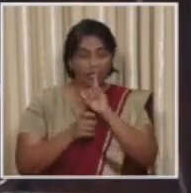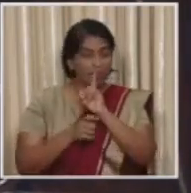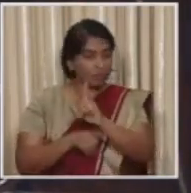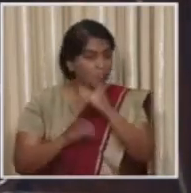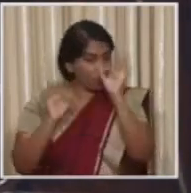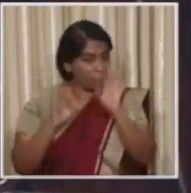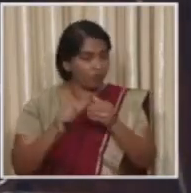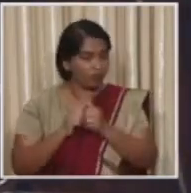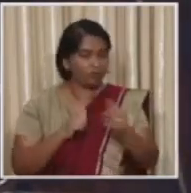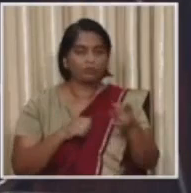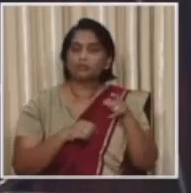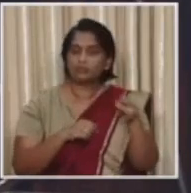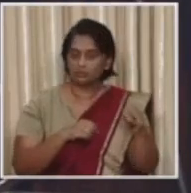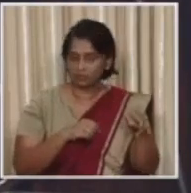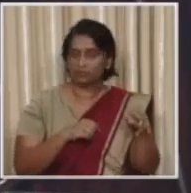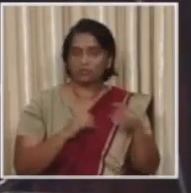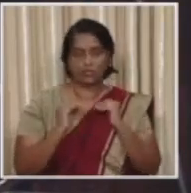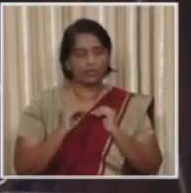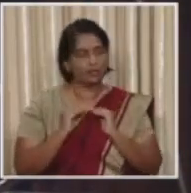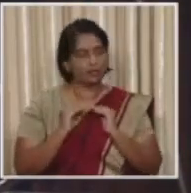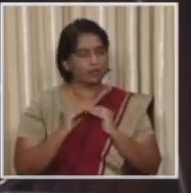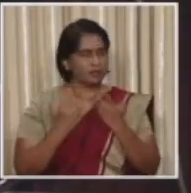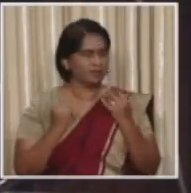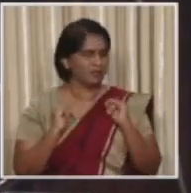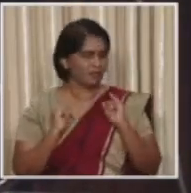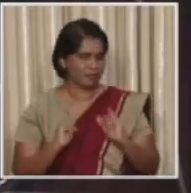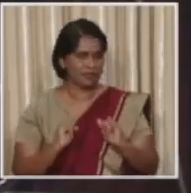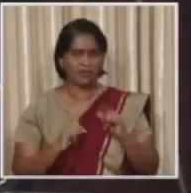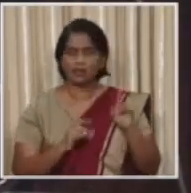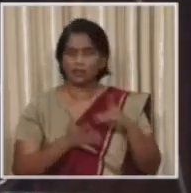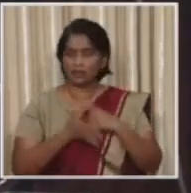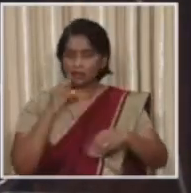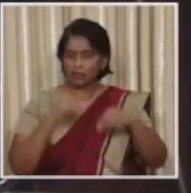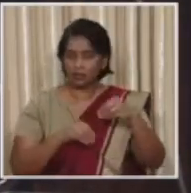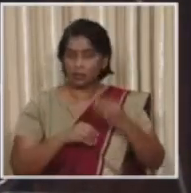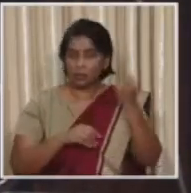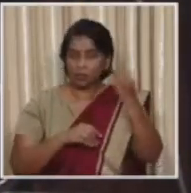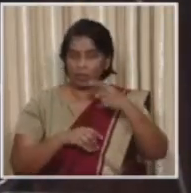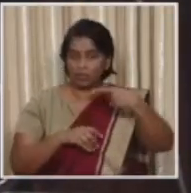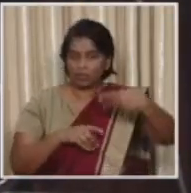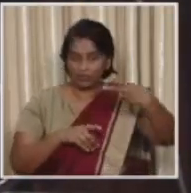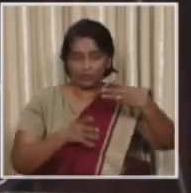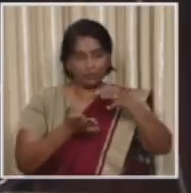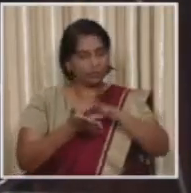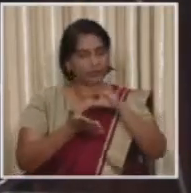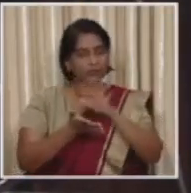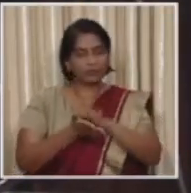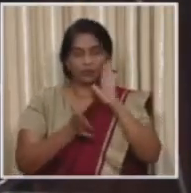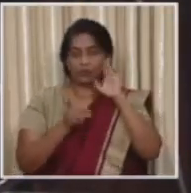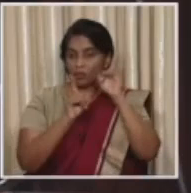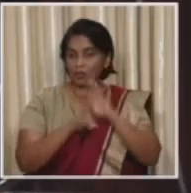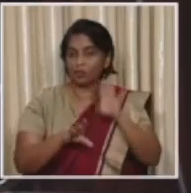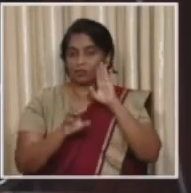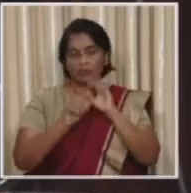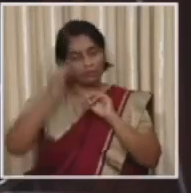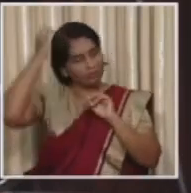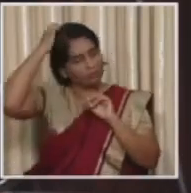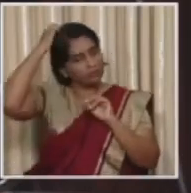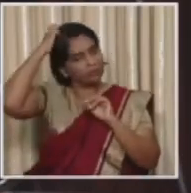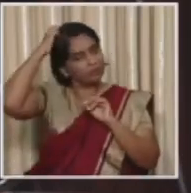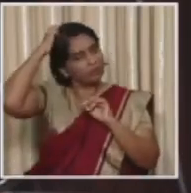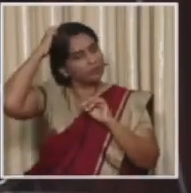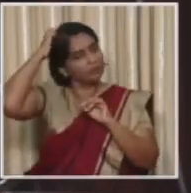නම් අපි හිතන්නේ ඒක නුසුදුසුයි කියලා. මොකද මෙතිවරණයට දින දෙක තුනක් තිබීදී එවැනි ප්‍රකාශයක් කරුණොත් එම පක්ෂයට